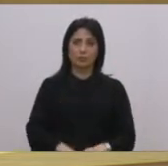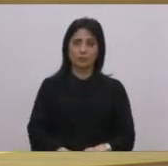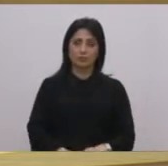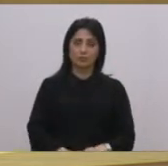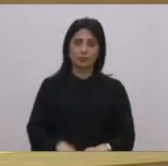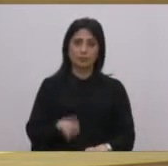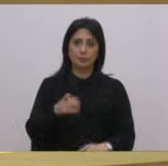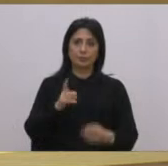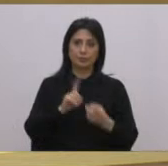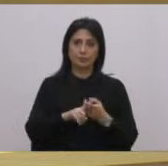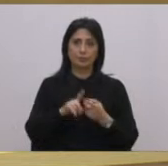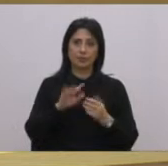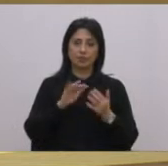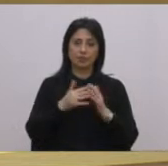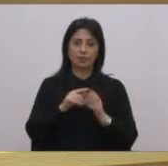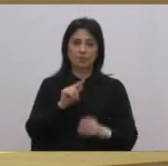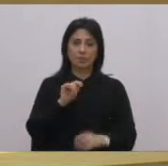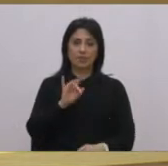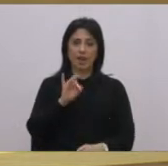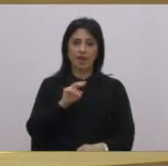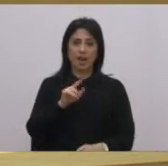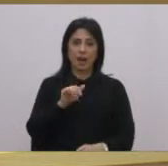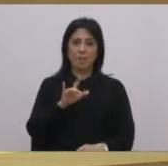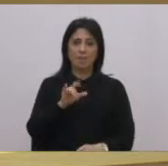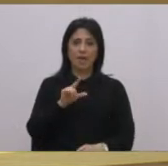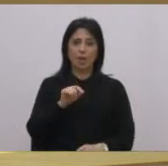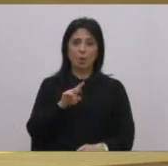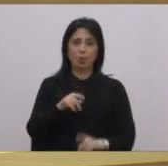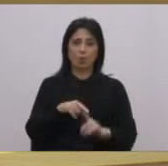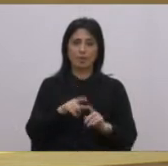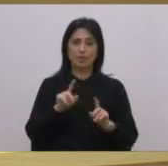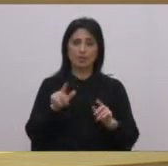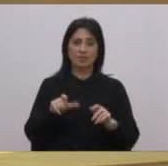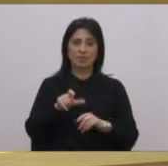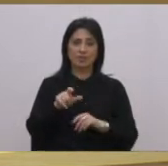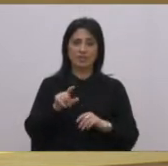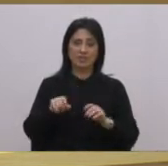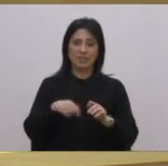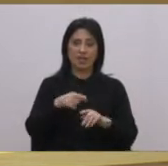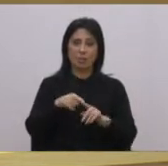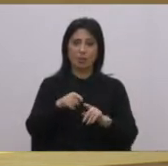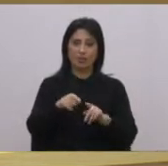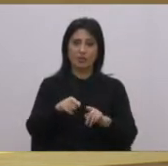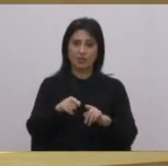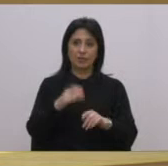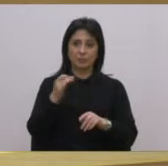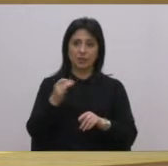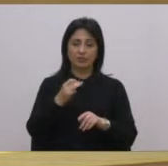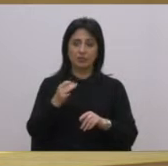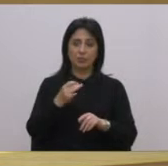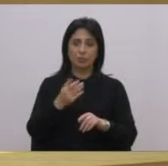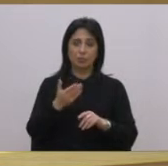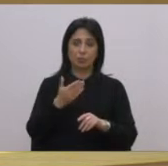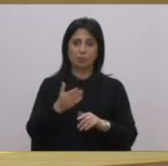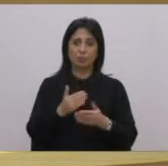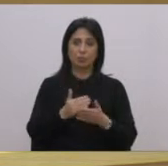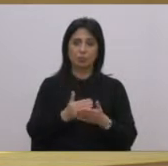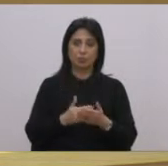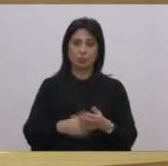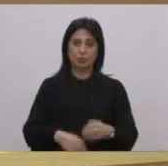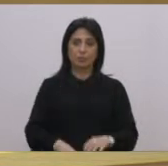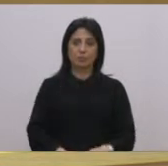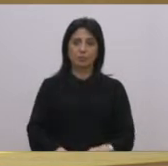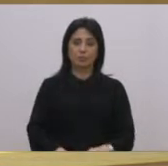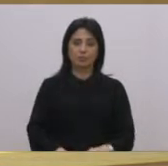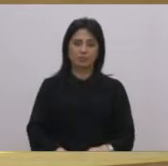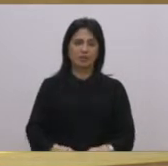და მასთან ერთად სოფელ თარგამეულის გზის რეაბილიტაციას. ესეც მაინტერესებს, თუ არის საშუალება,